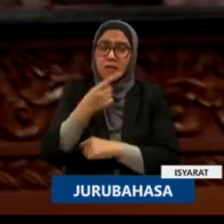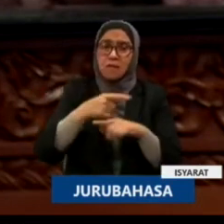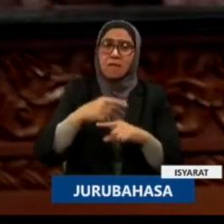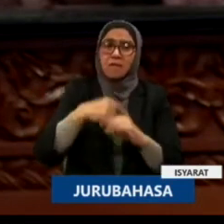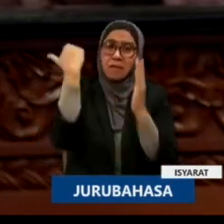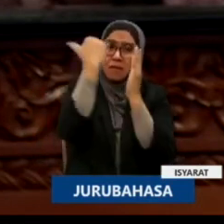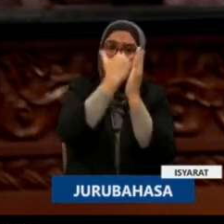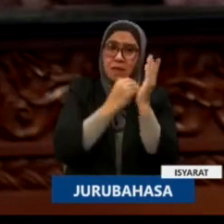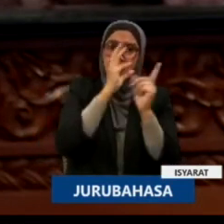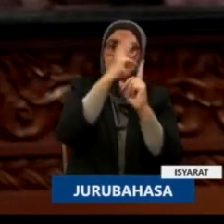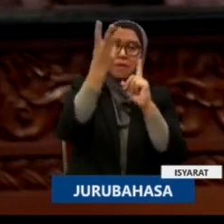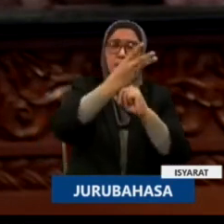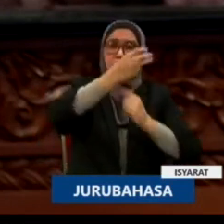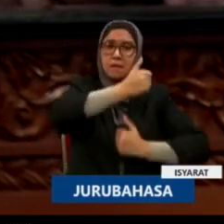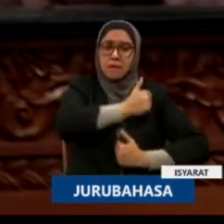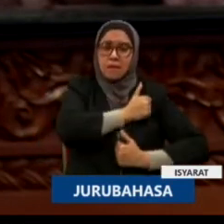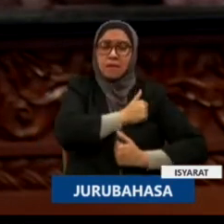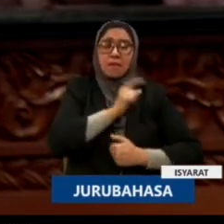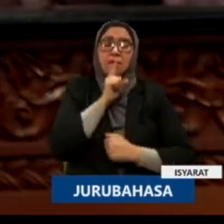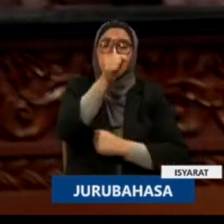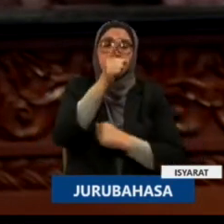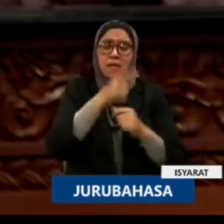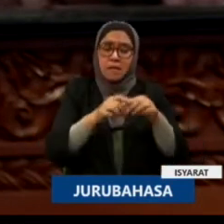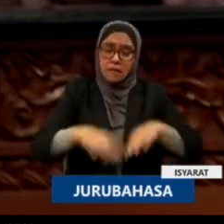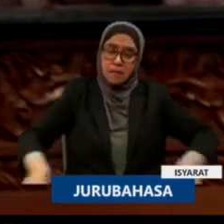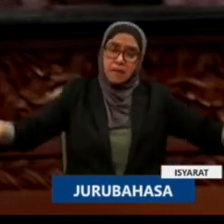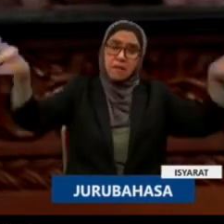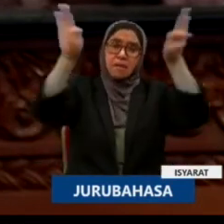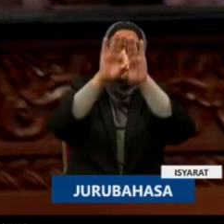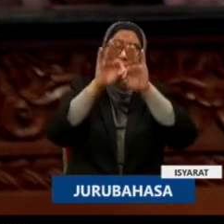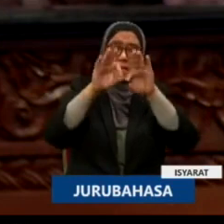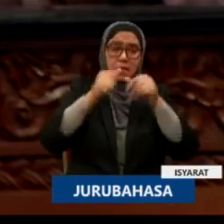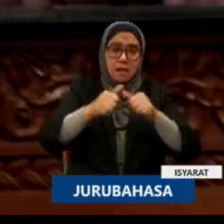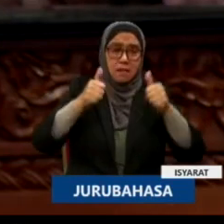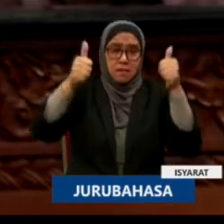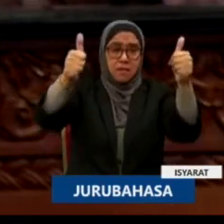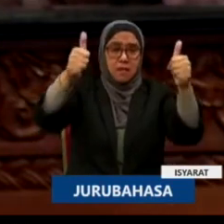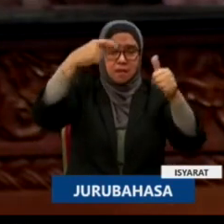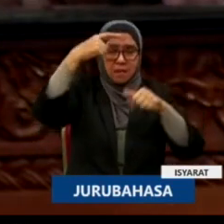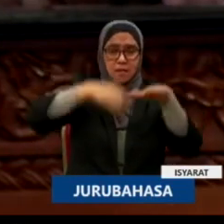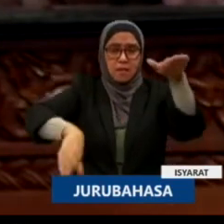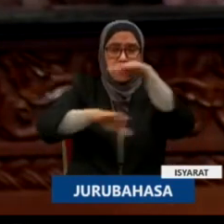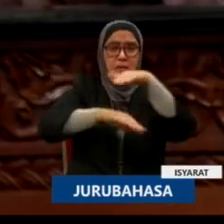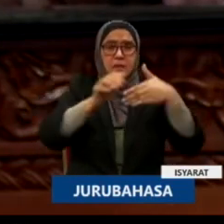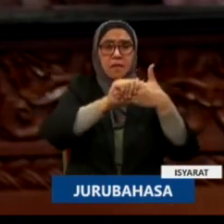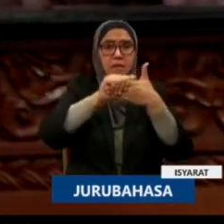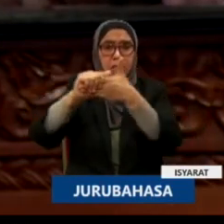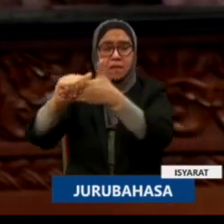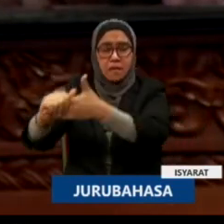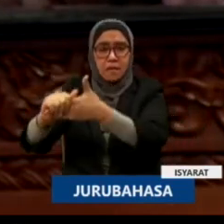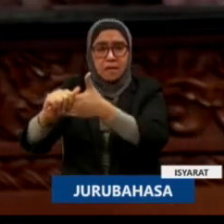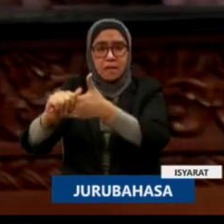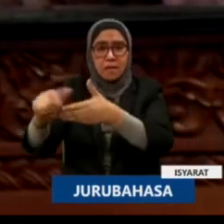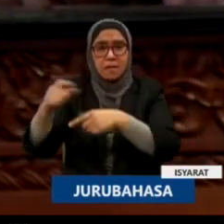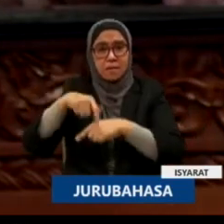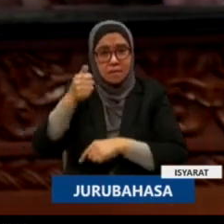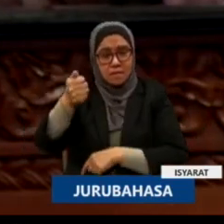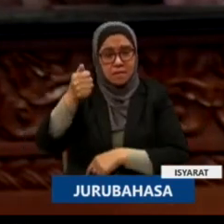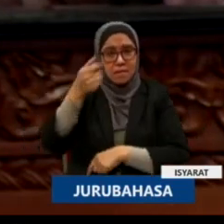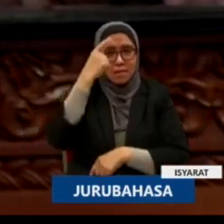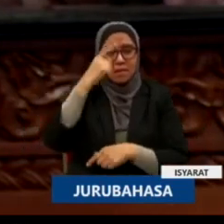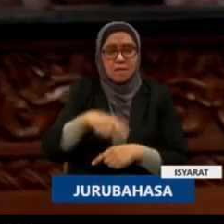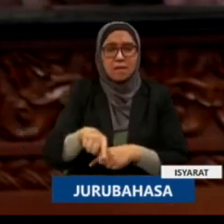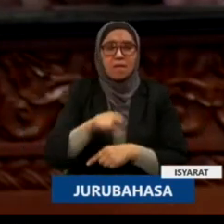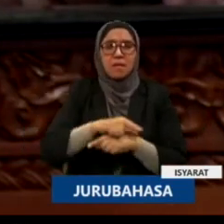anggota dan better unit msalah engine Eyang utama dan sangat penting gempi bawah keenam bedauh dalam menuju I Kementerian